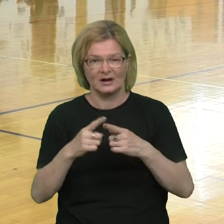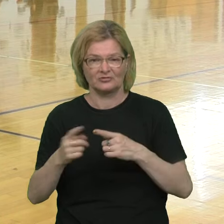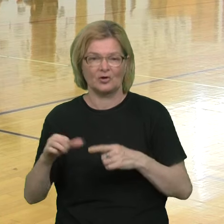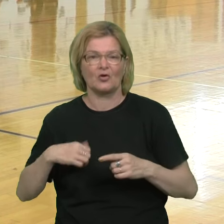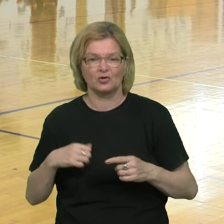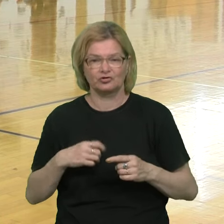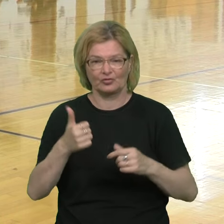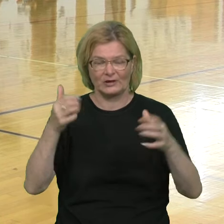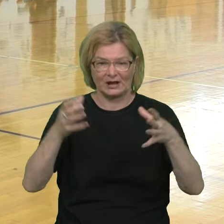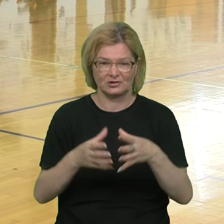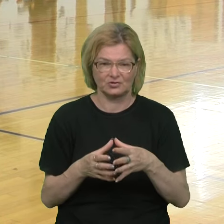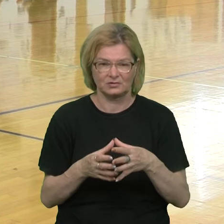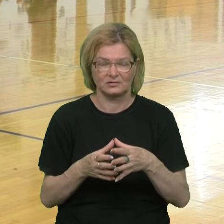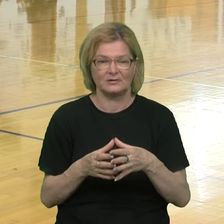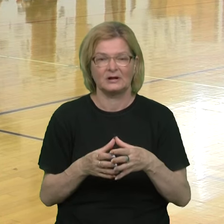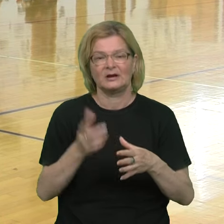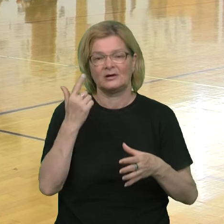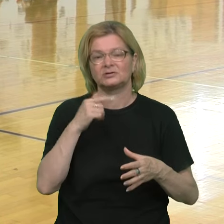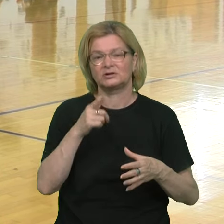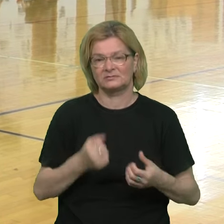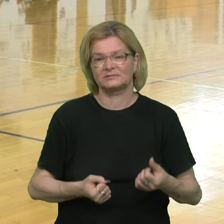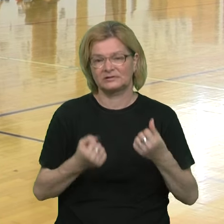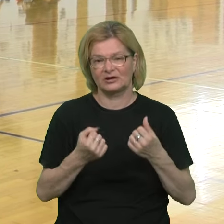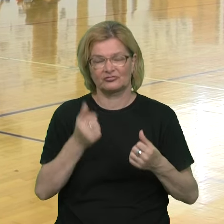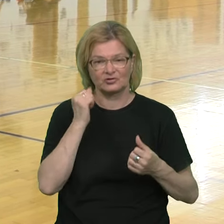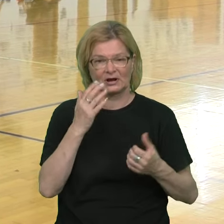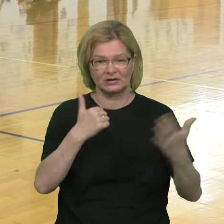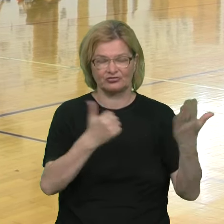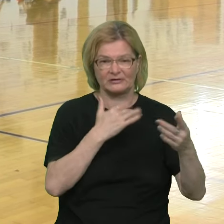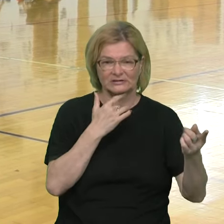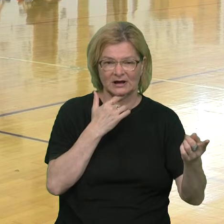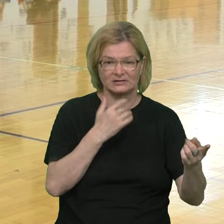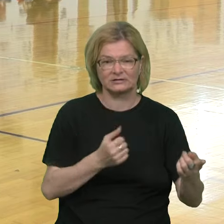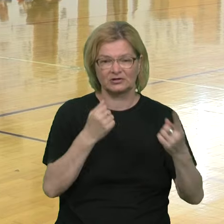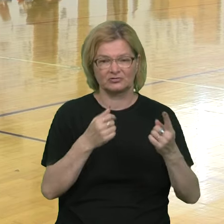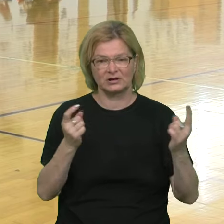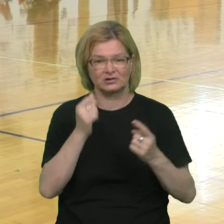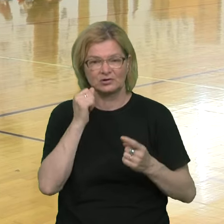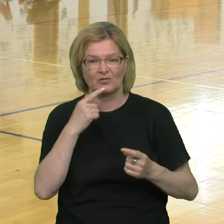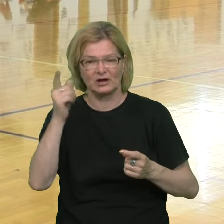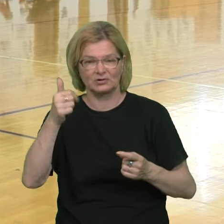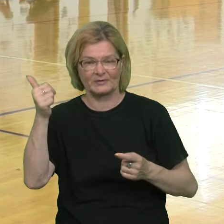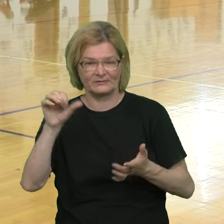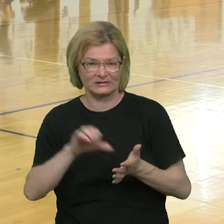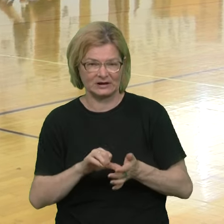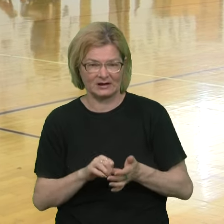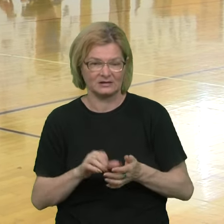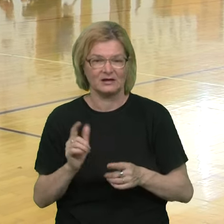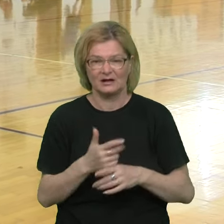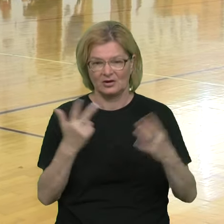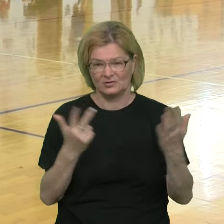guraju različito godište u jednu skupinu i onda je teško, recimo cure ako idu u šesti razred, teško igrati s curama koji